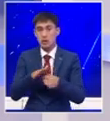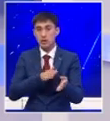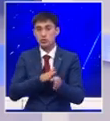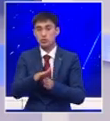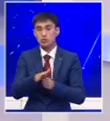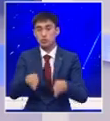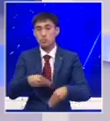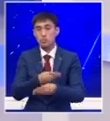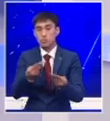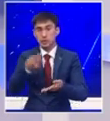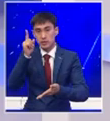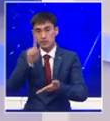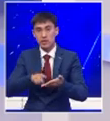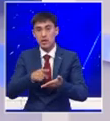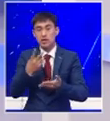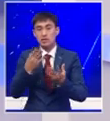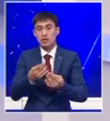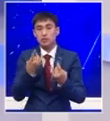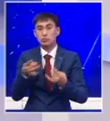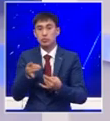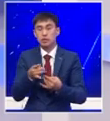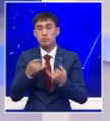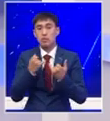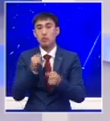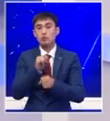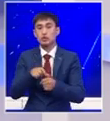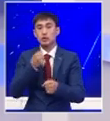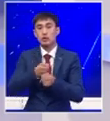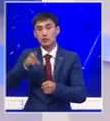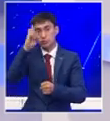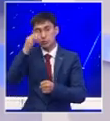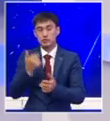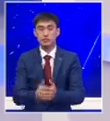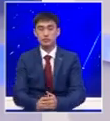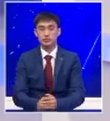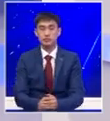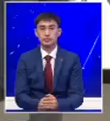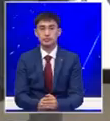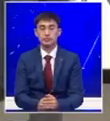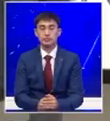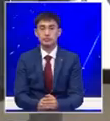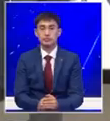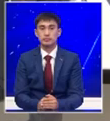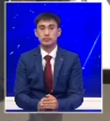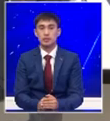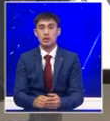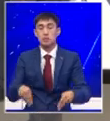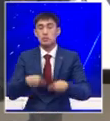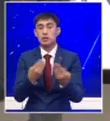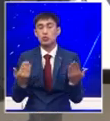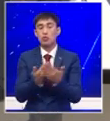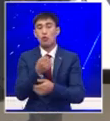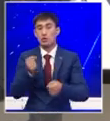одна из мер реализуемых в преддверии дня Республики по поручению главы государства для передачи новых